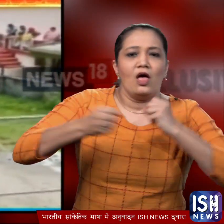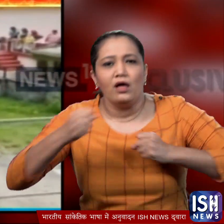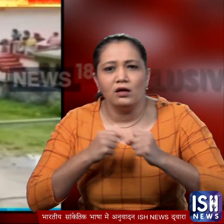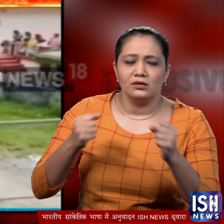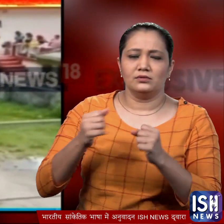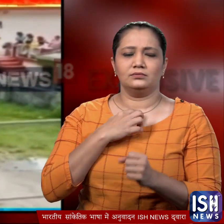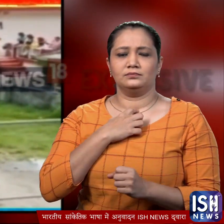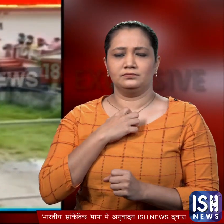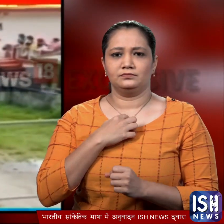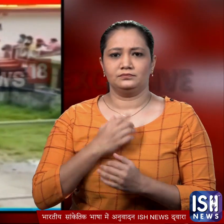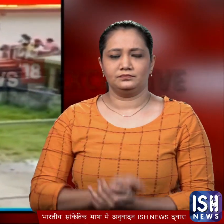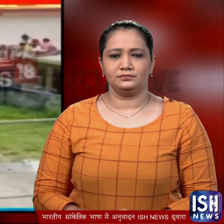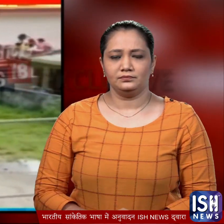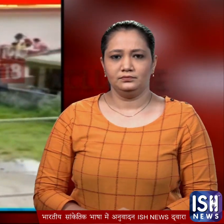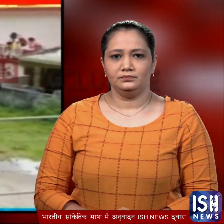लगे।